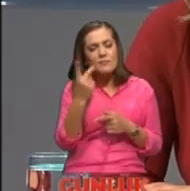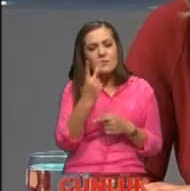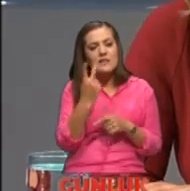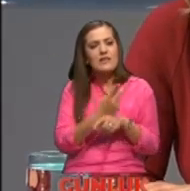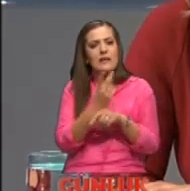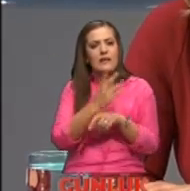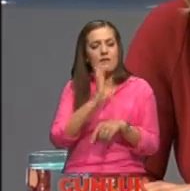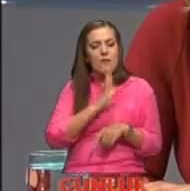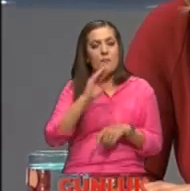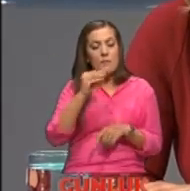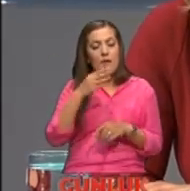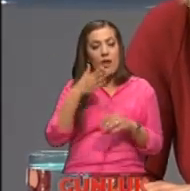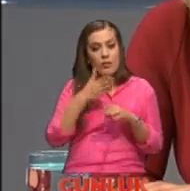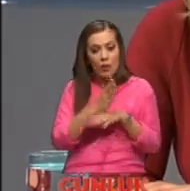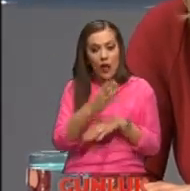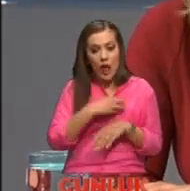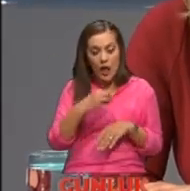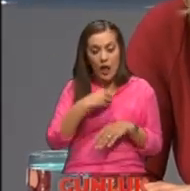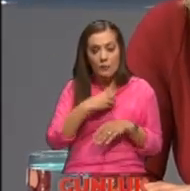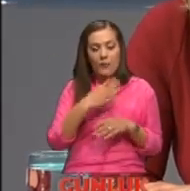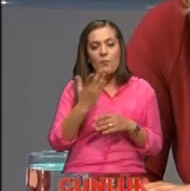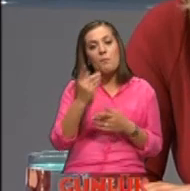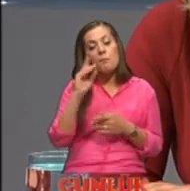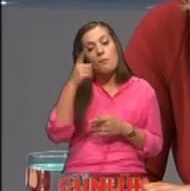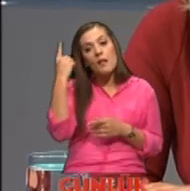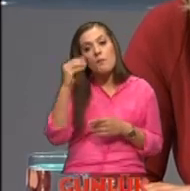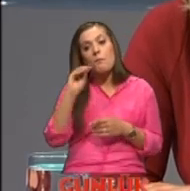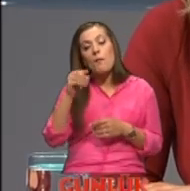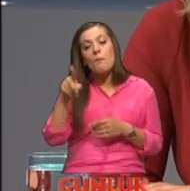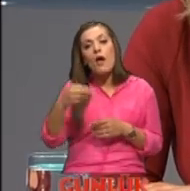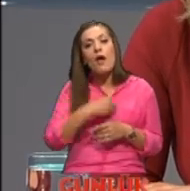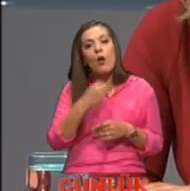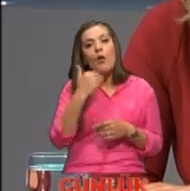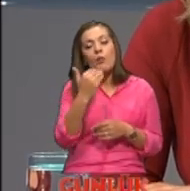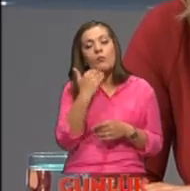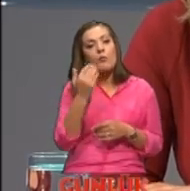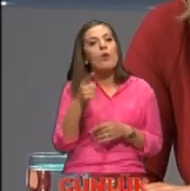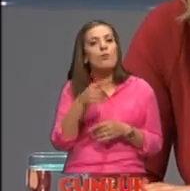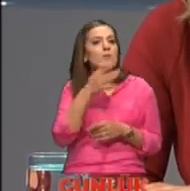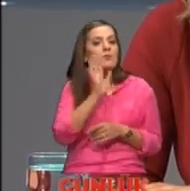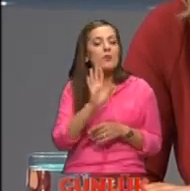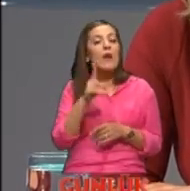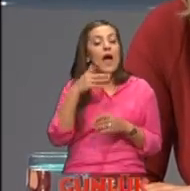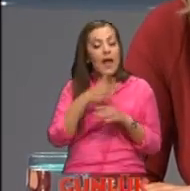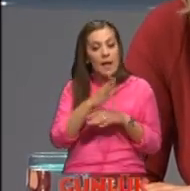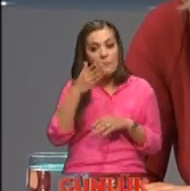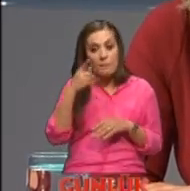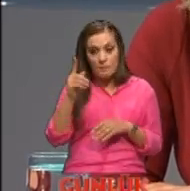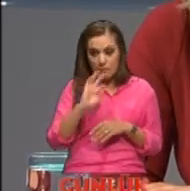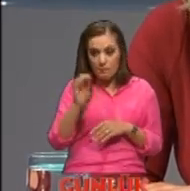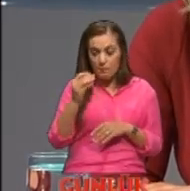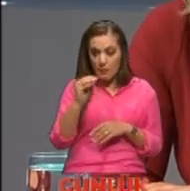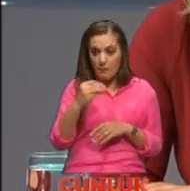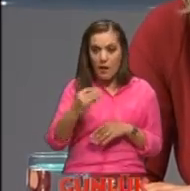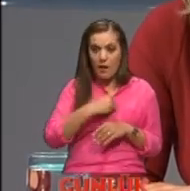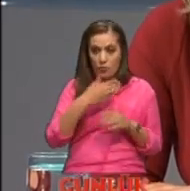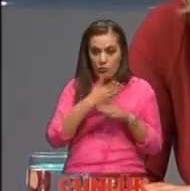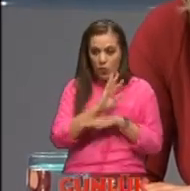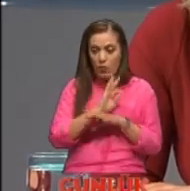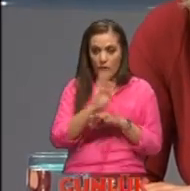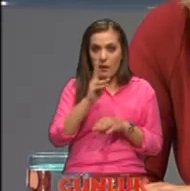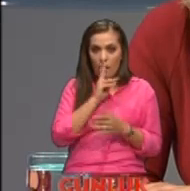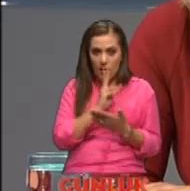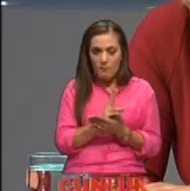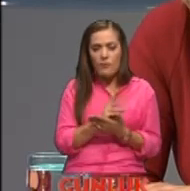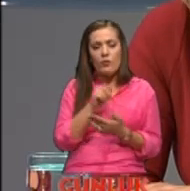Birincisi, bebek gerçekten doğru emiyor mu? Belki de bebek ememiyor, onu da bilmiyoruz. Eğer bebeğim gerçekten doğru emiyor olduğundan